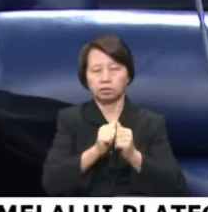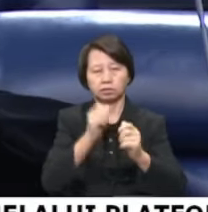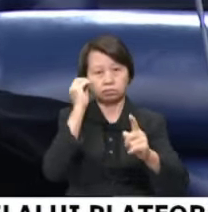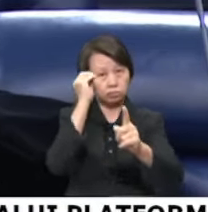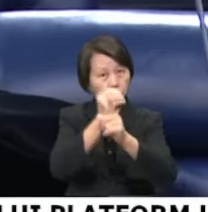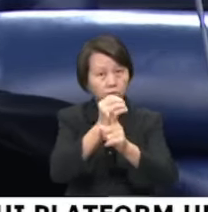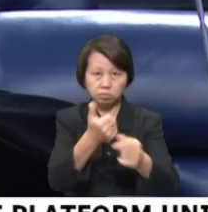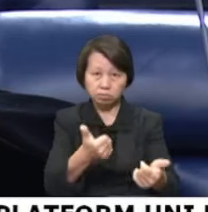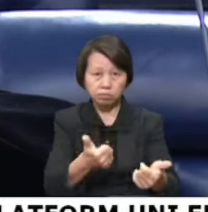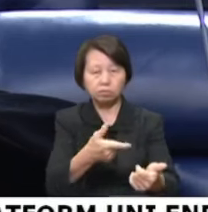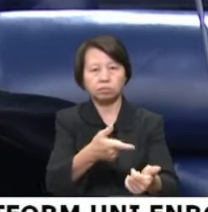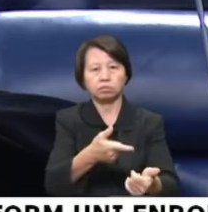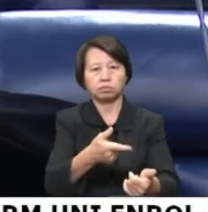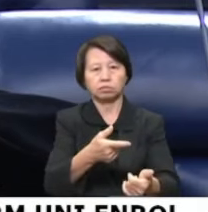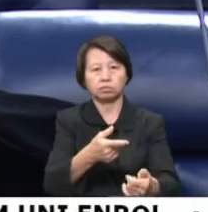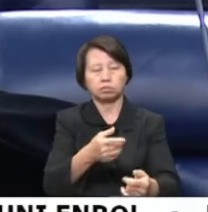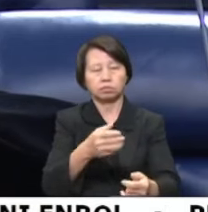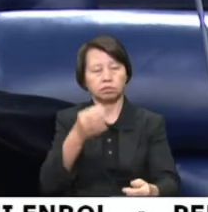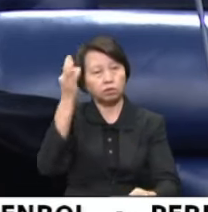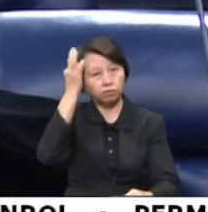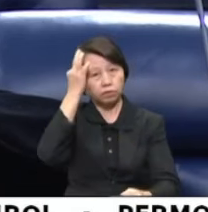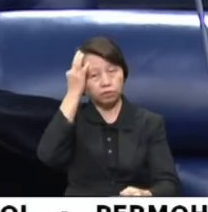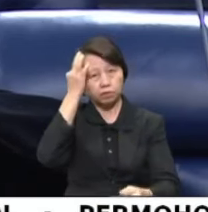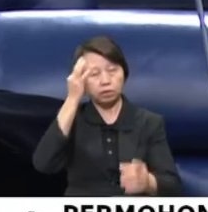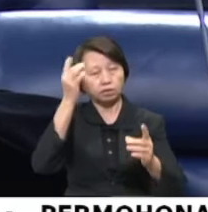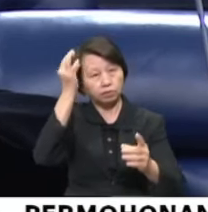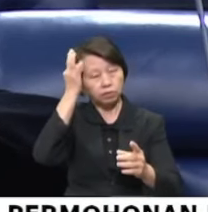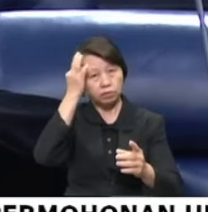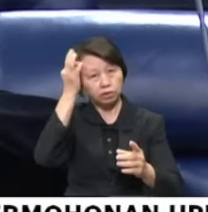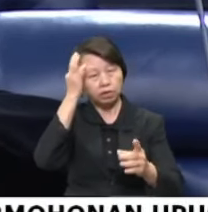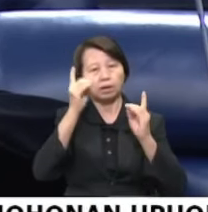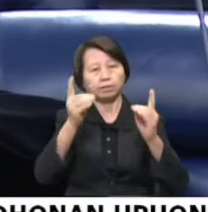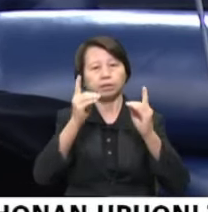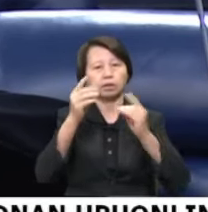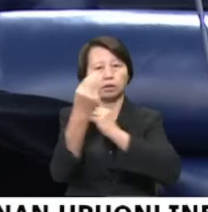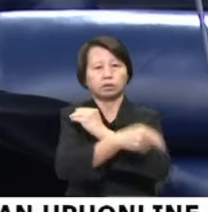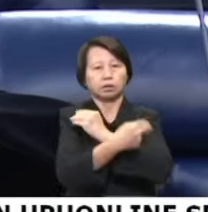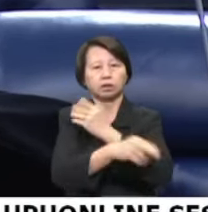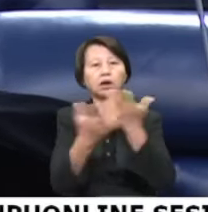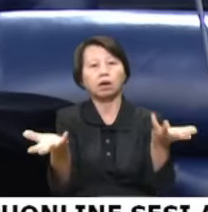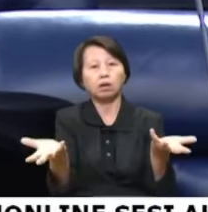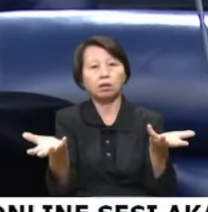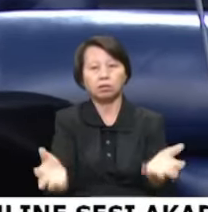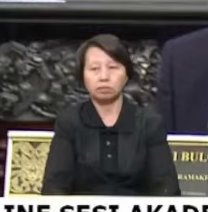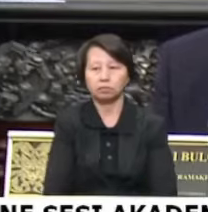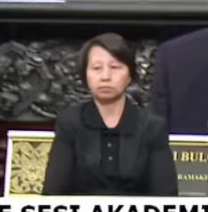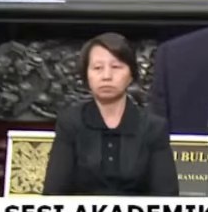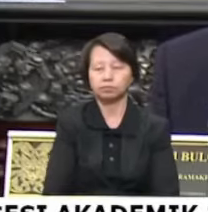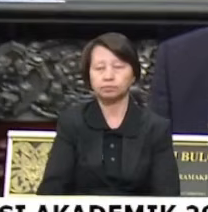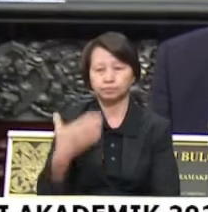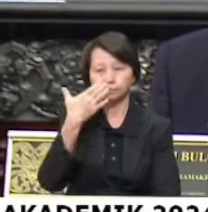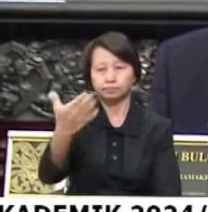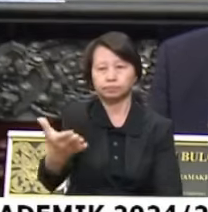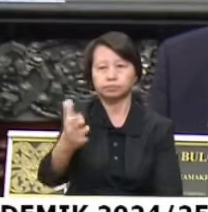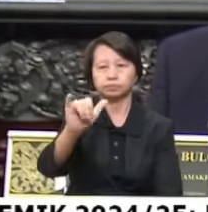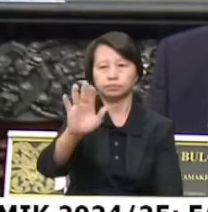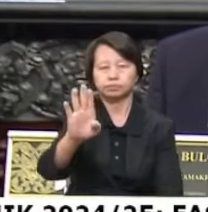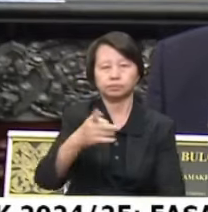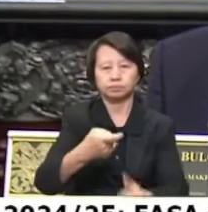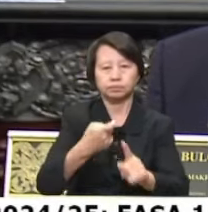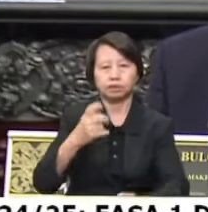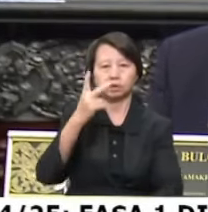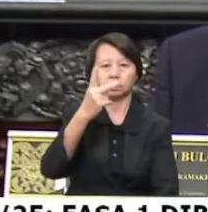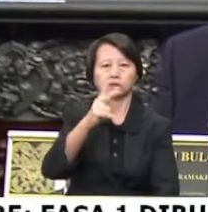objektif falsafah pendidikan negara? Sekian, terima kasih. Terima kasih Yang Berhormat dari Kuala